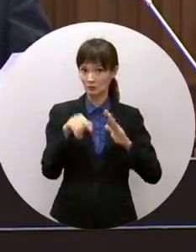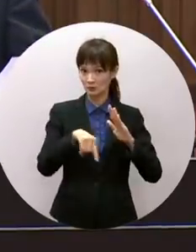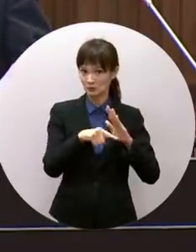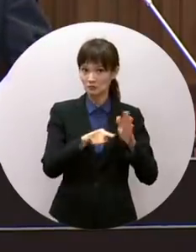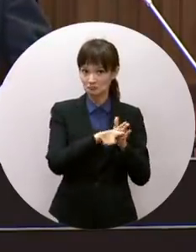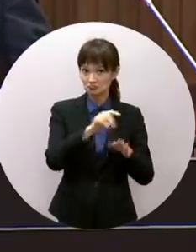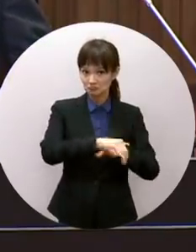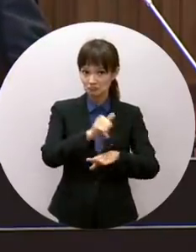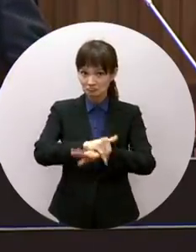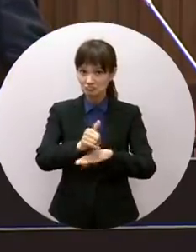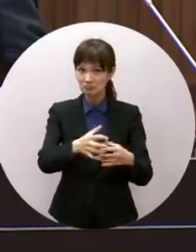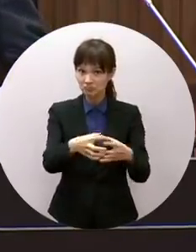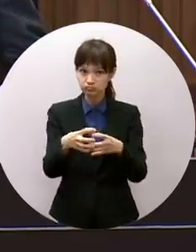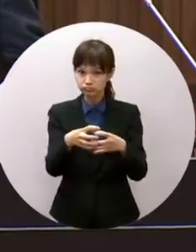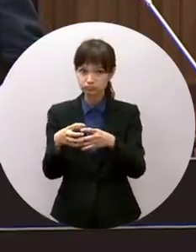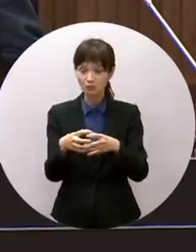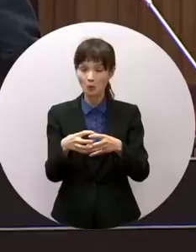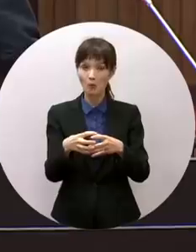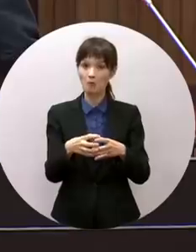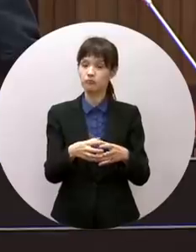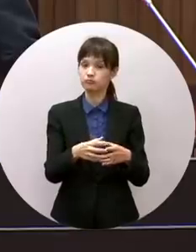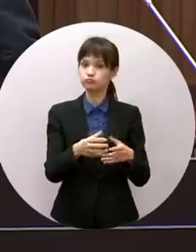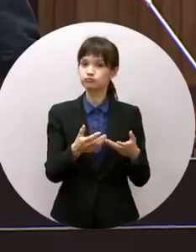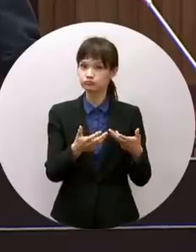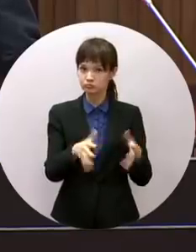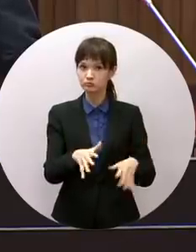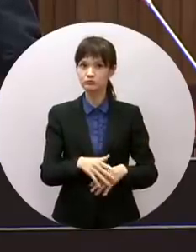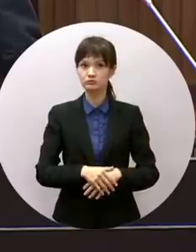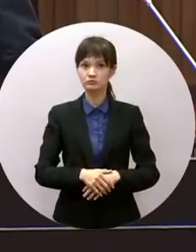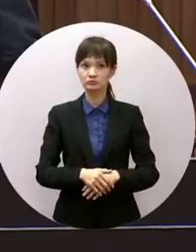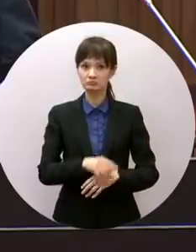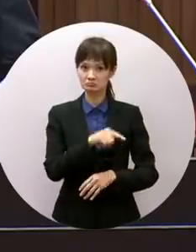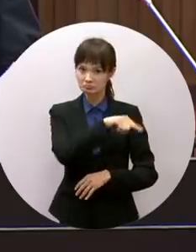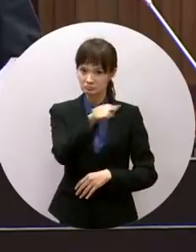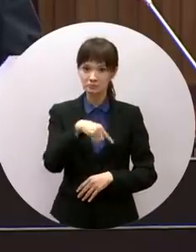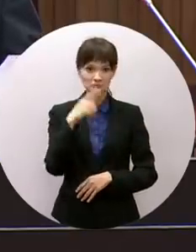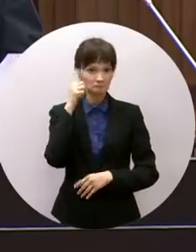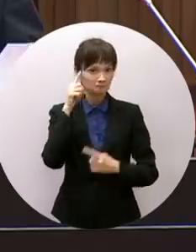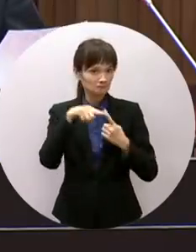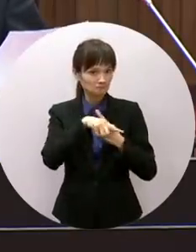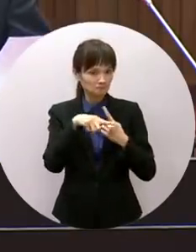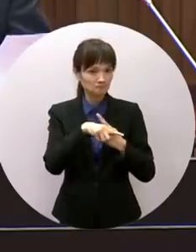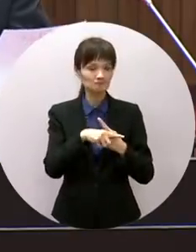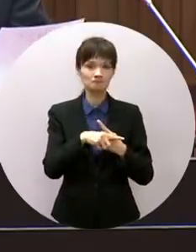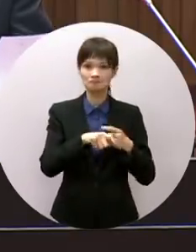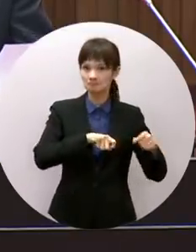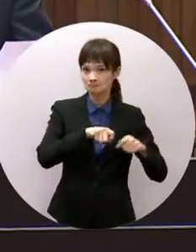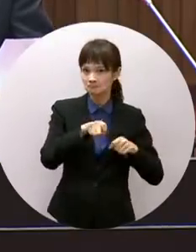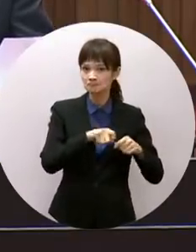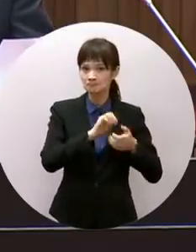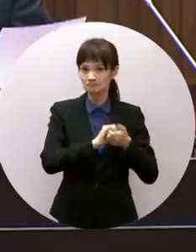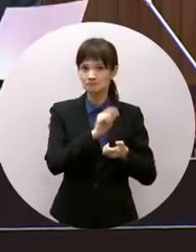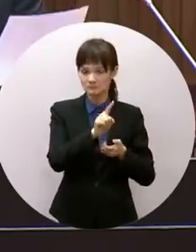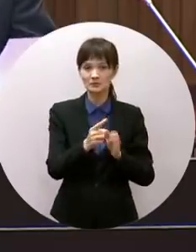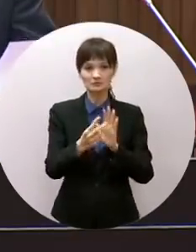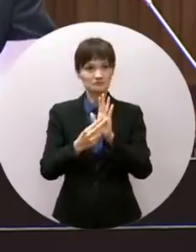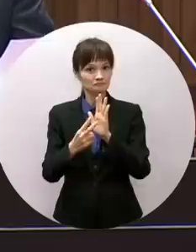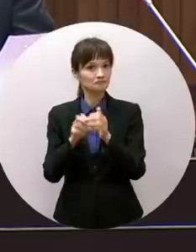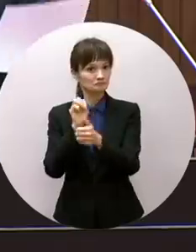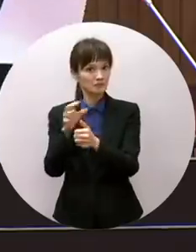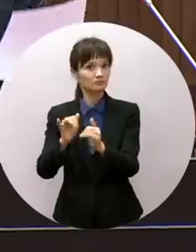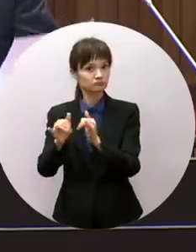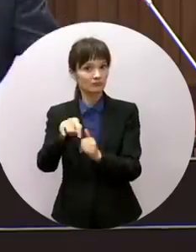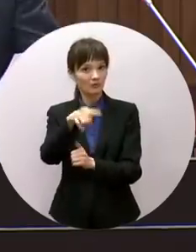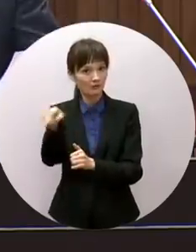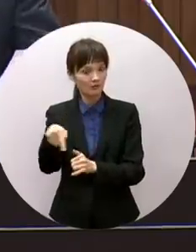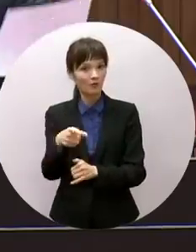队，你们要想办法找出一个可以说服人民，让大家觉得安全，台湾经